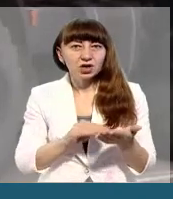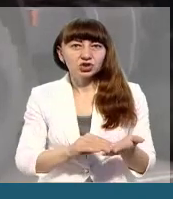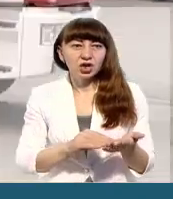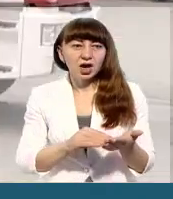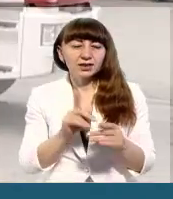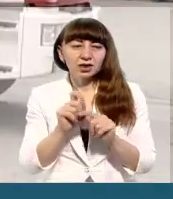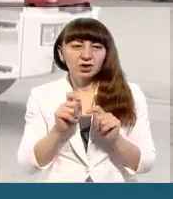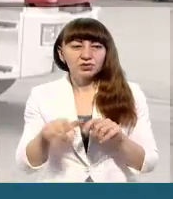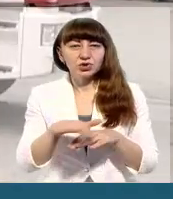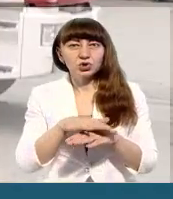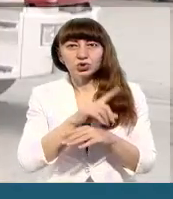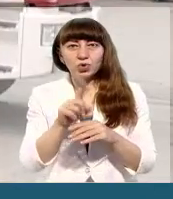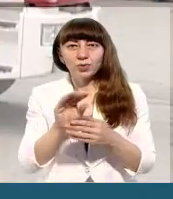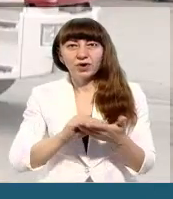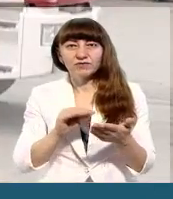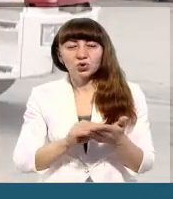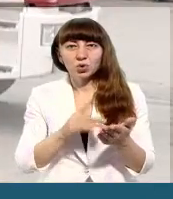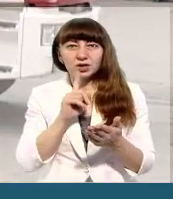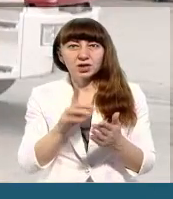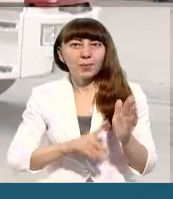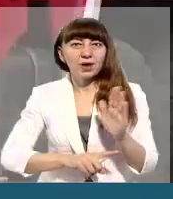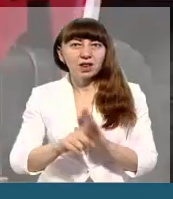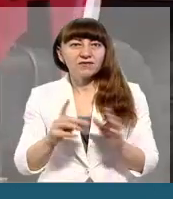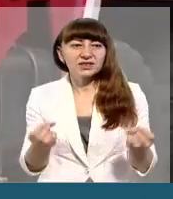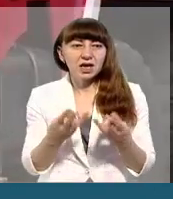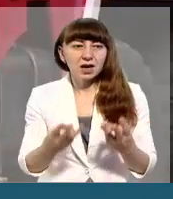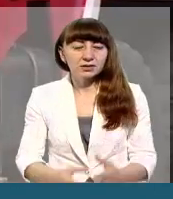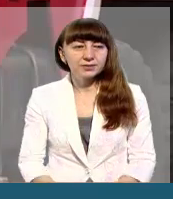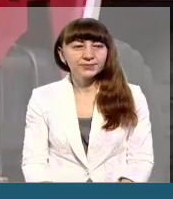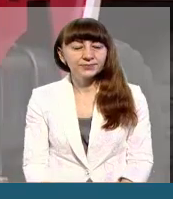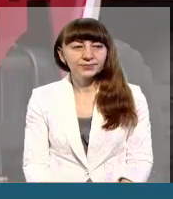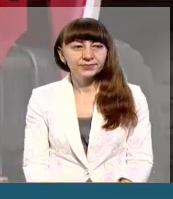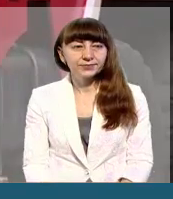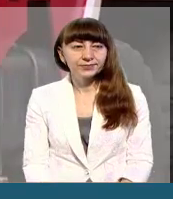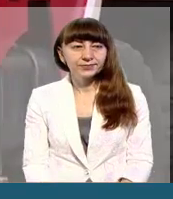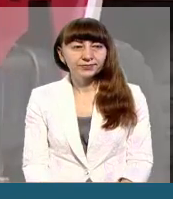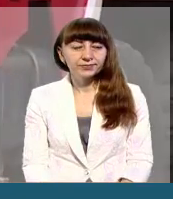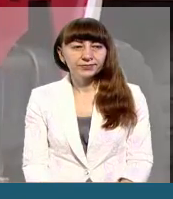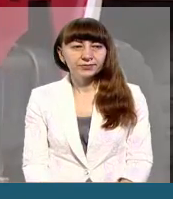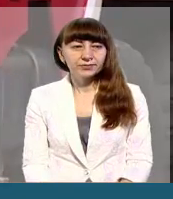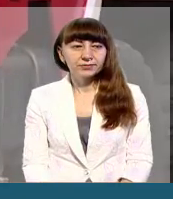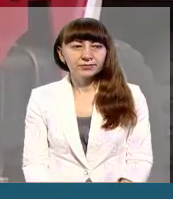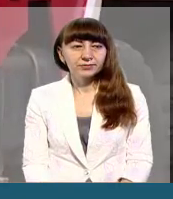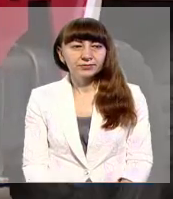лежащую территорию чтобы не допустить новые возгорания Айжан каламба Ева Алексей Руденко телеканал